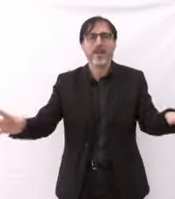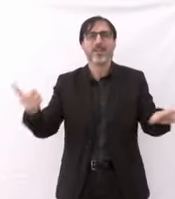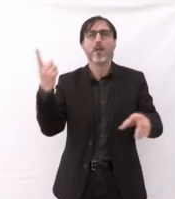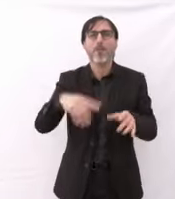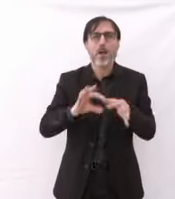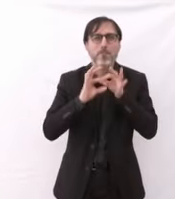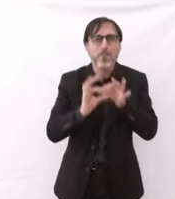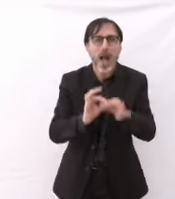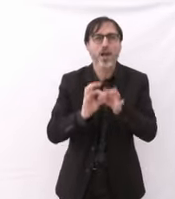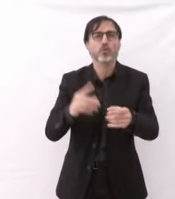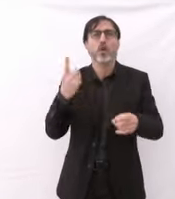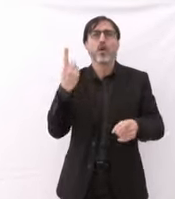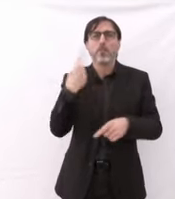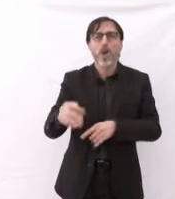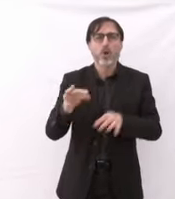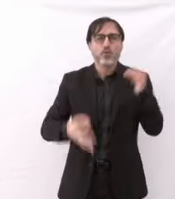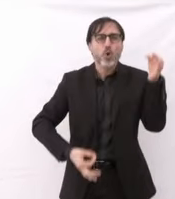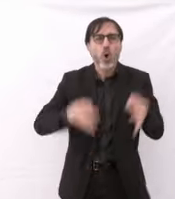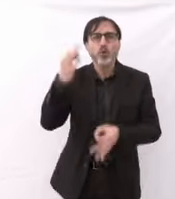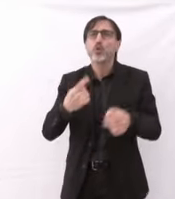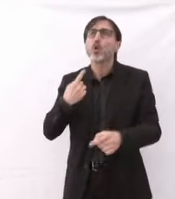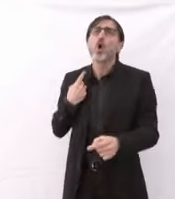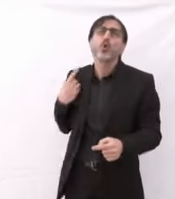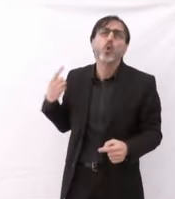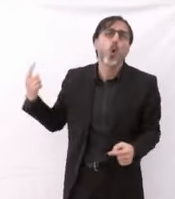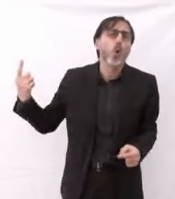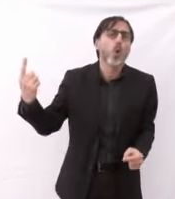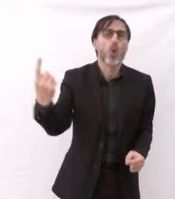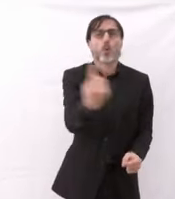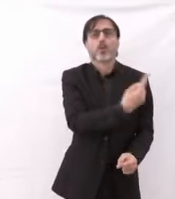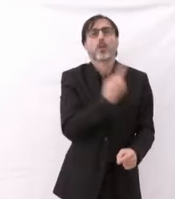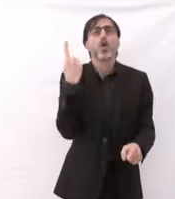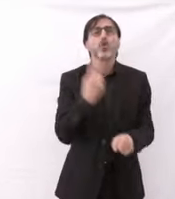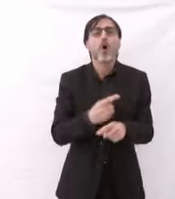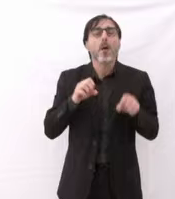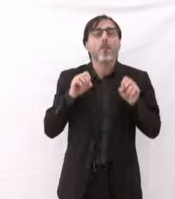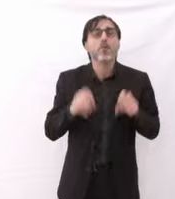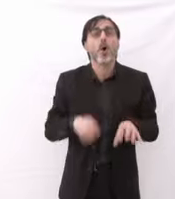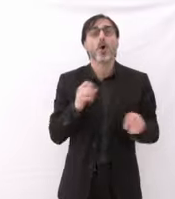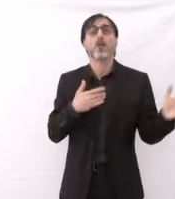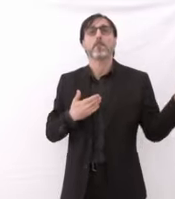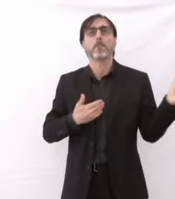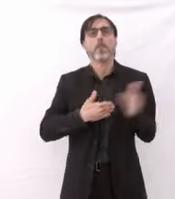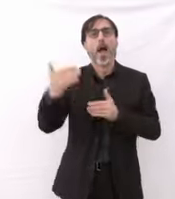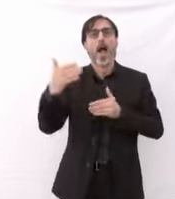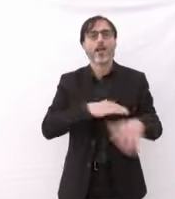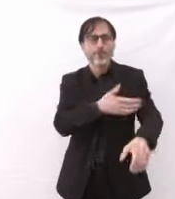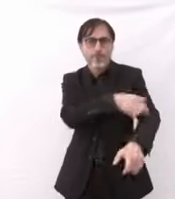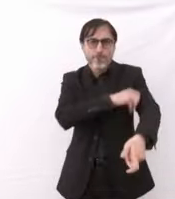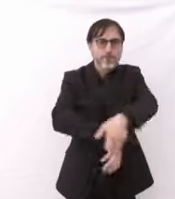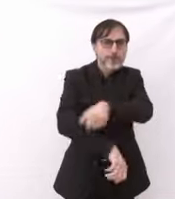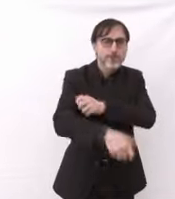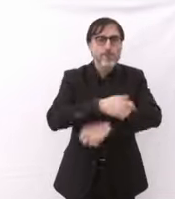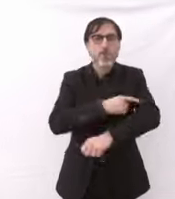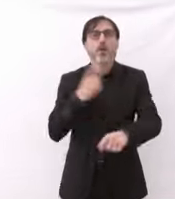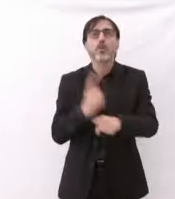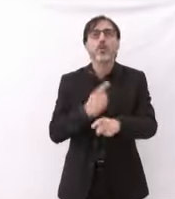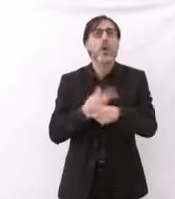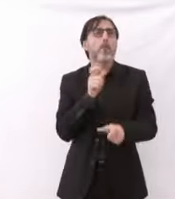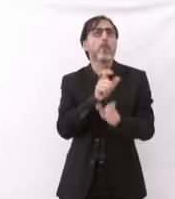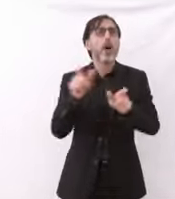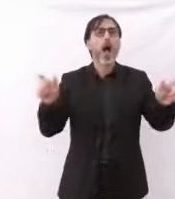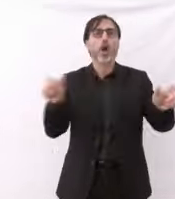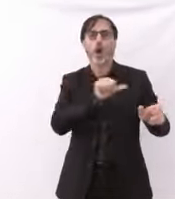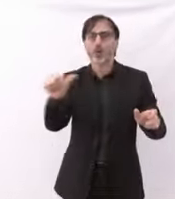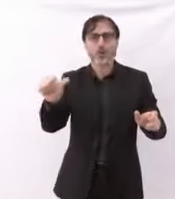per la pace, per la giustizia di tutti. Dobbiamo sporcarci le mani, se no diventano